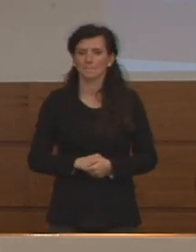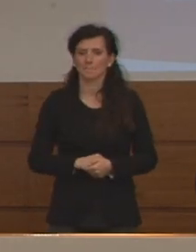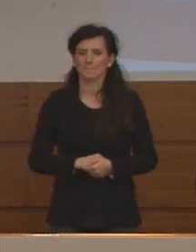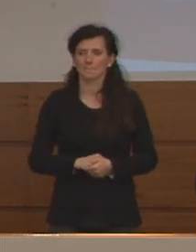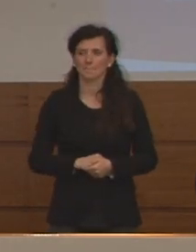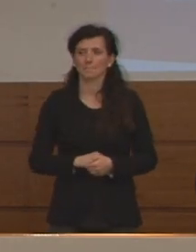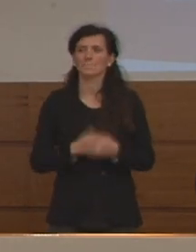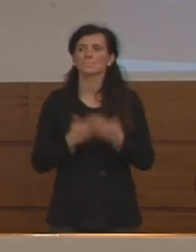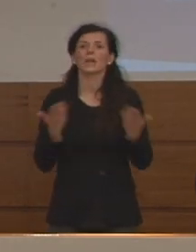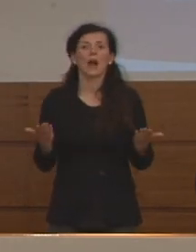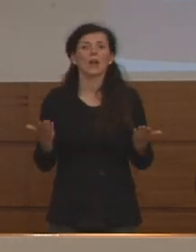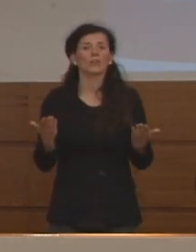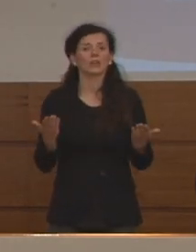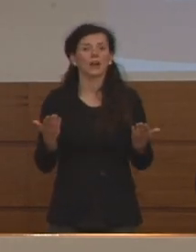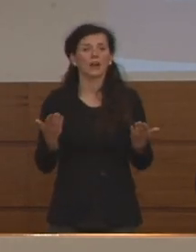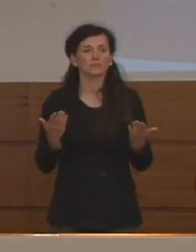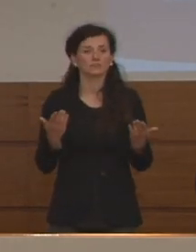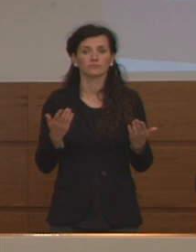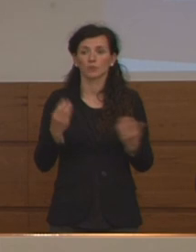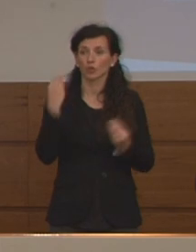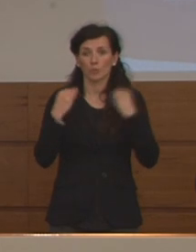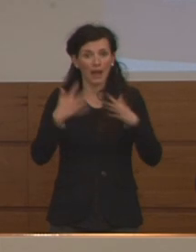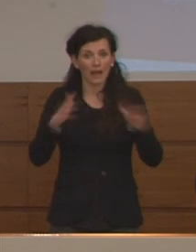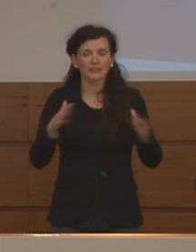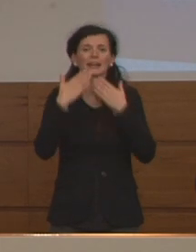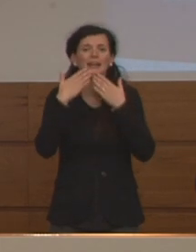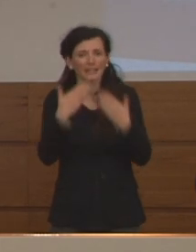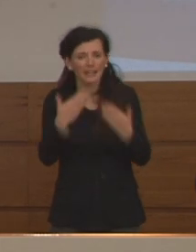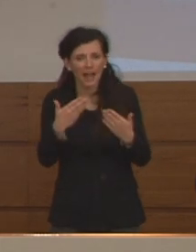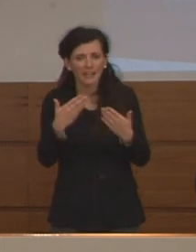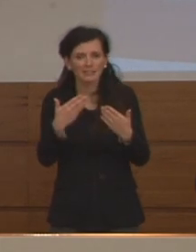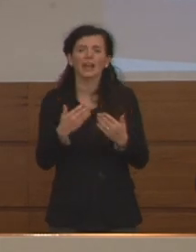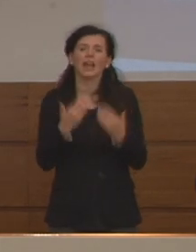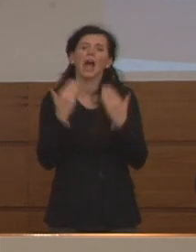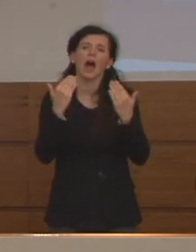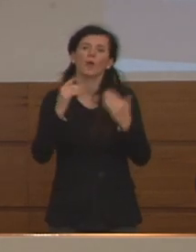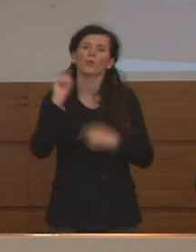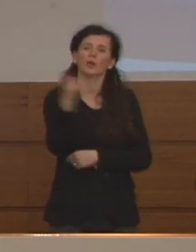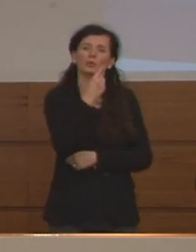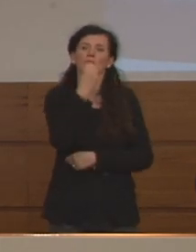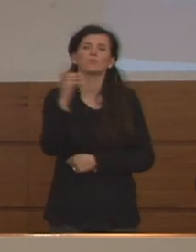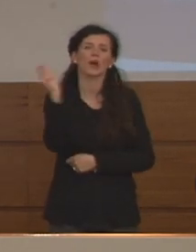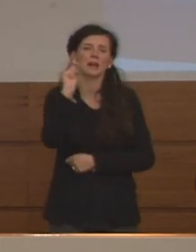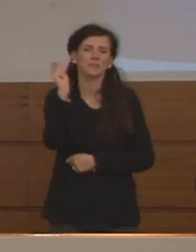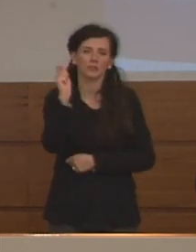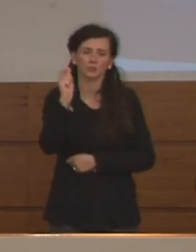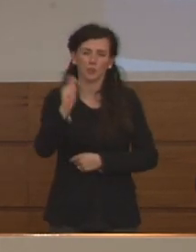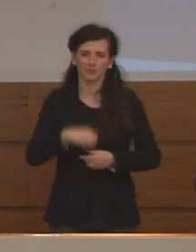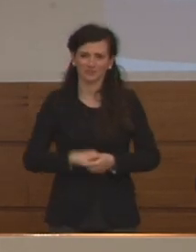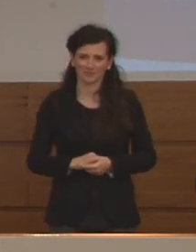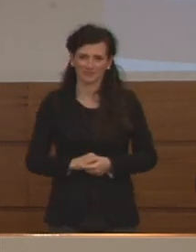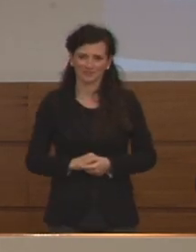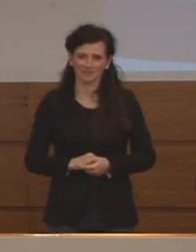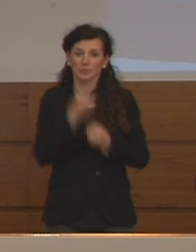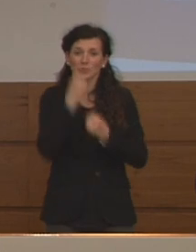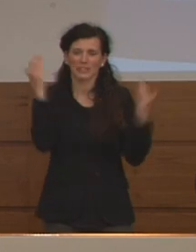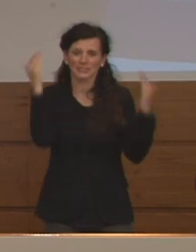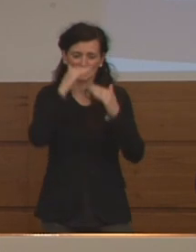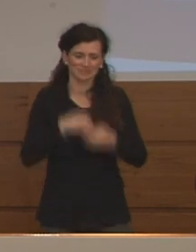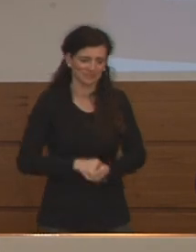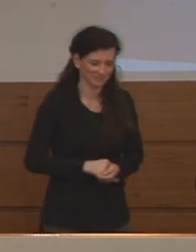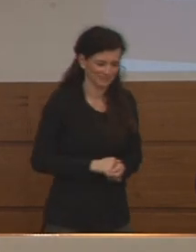allora se non ci sono altre domande vi ringraziamo e auguriamo a tutti di nuovo buona pasqua serata